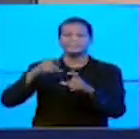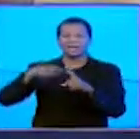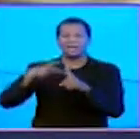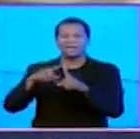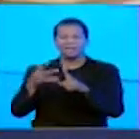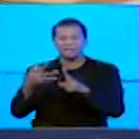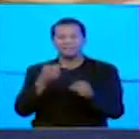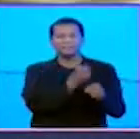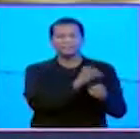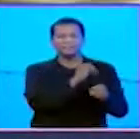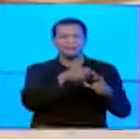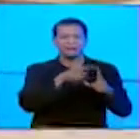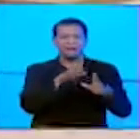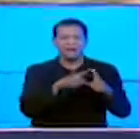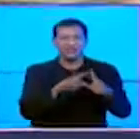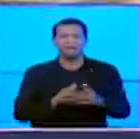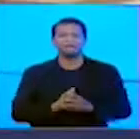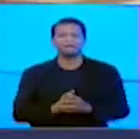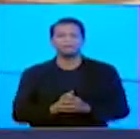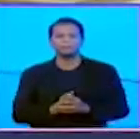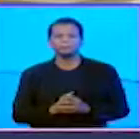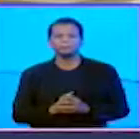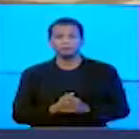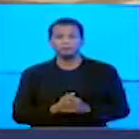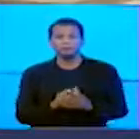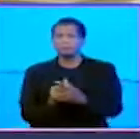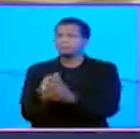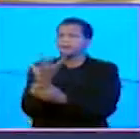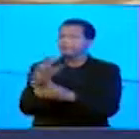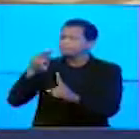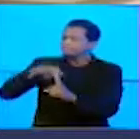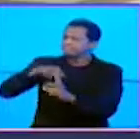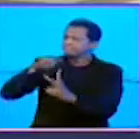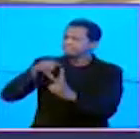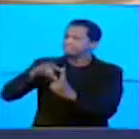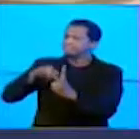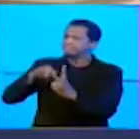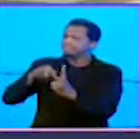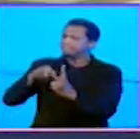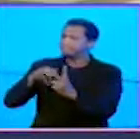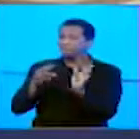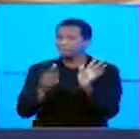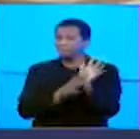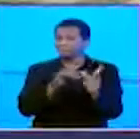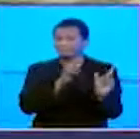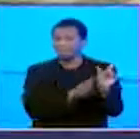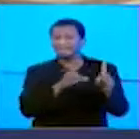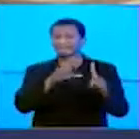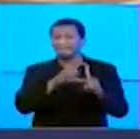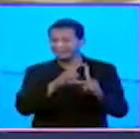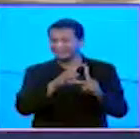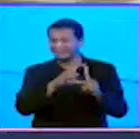Hai yatomi untuk perkembangan atom periksaan dari Michael atau juga mwd dan juga Giselle Anastasia ini memang masih